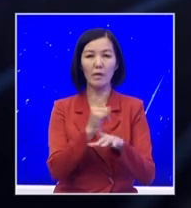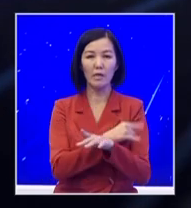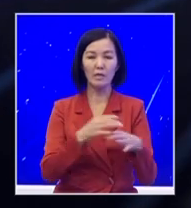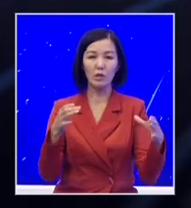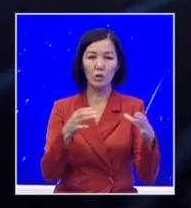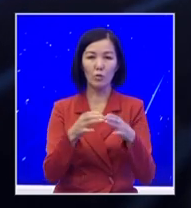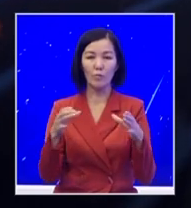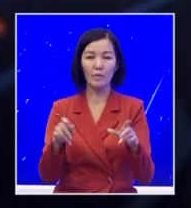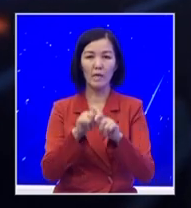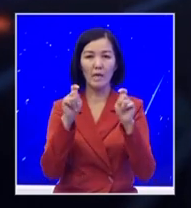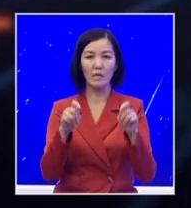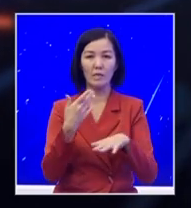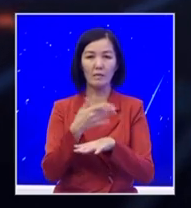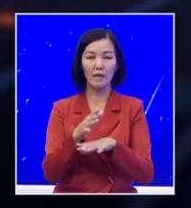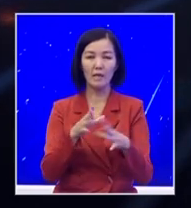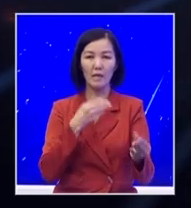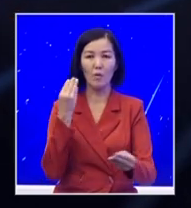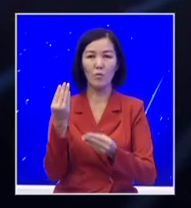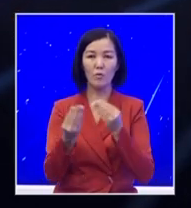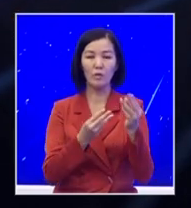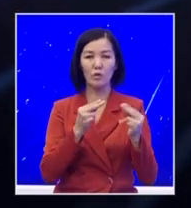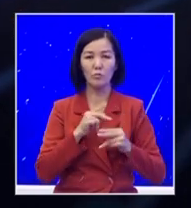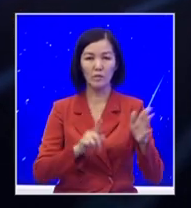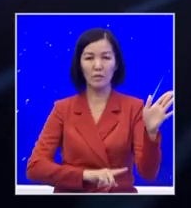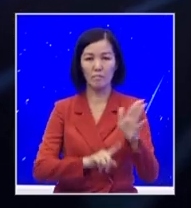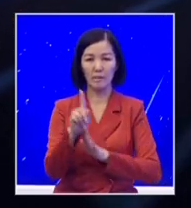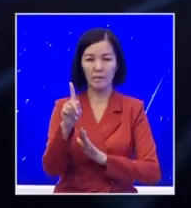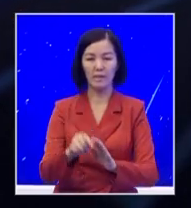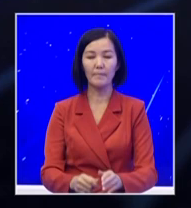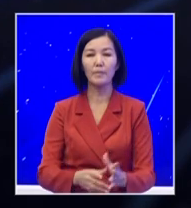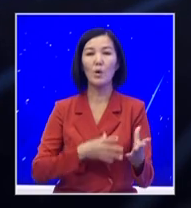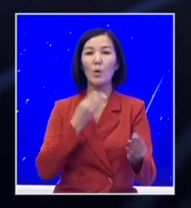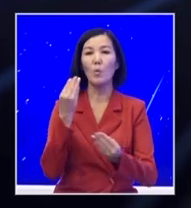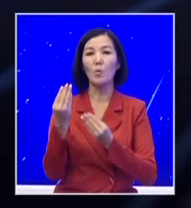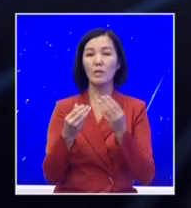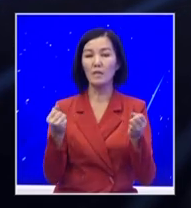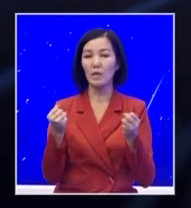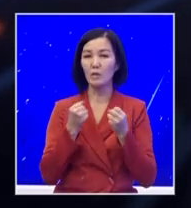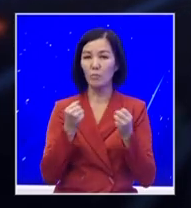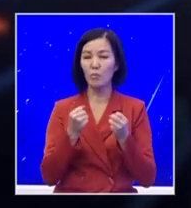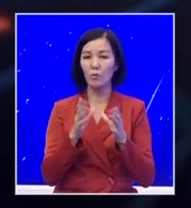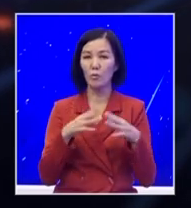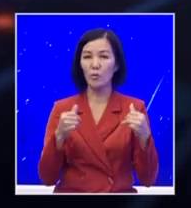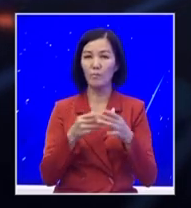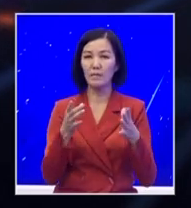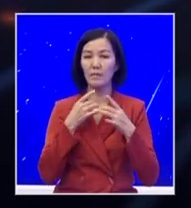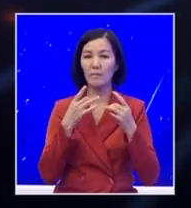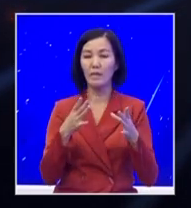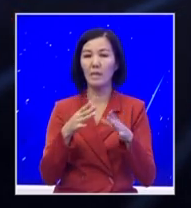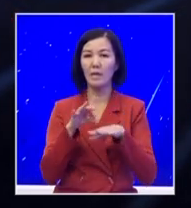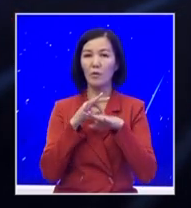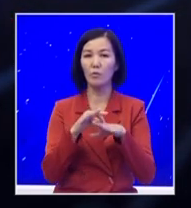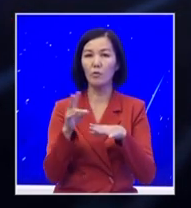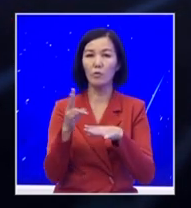топтары, ашық ауадағы аттракциондар жұмысын бастайды. Ойын-сауық, спорт, отбасылық мерекелер өткізуге,